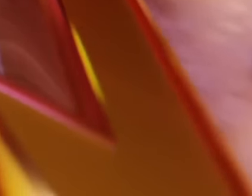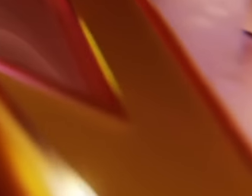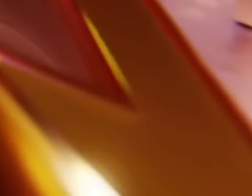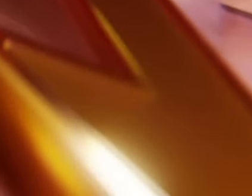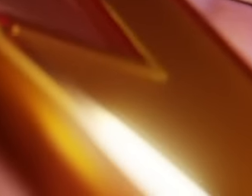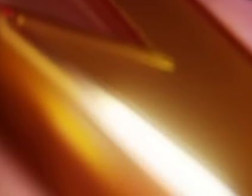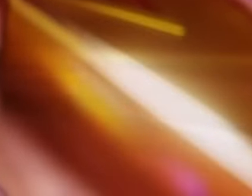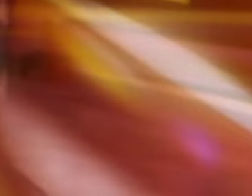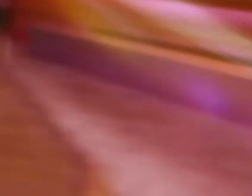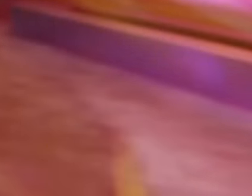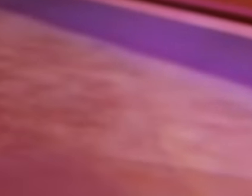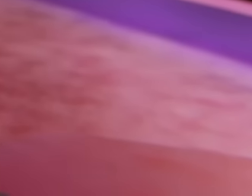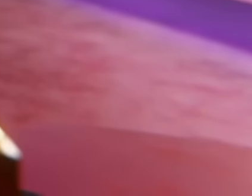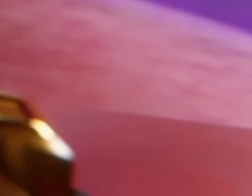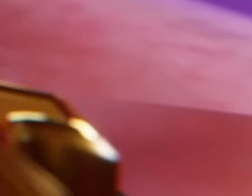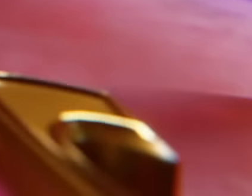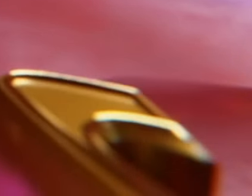ya